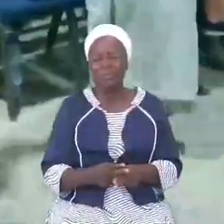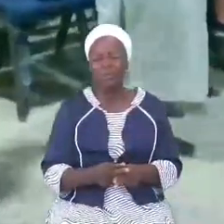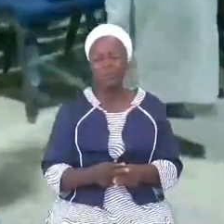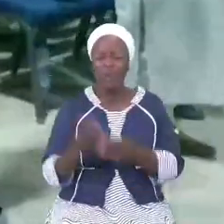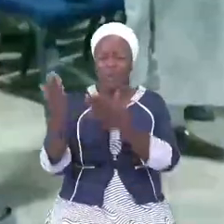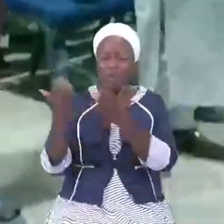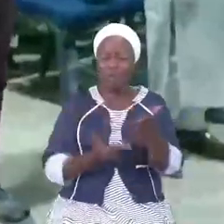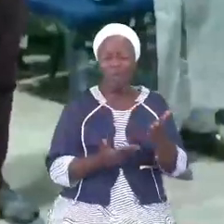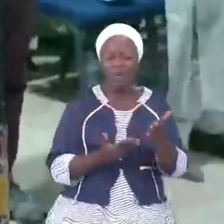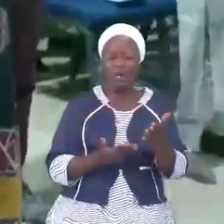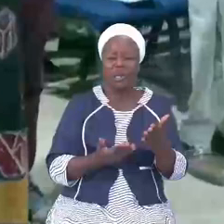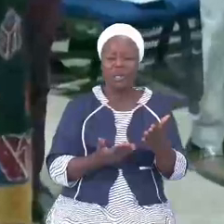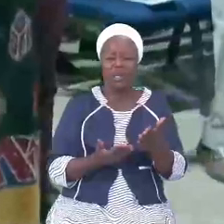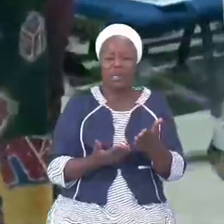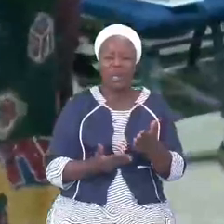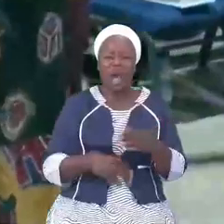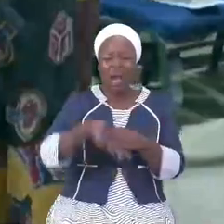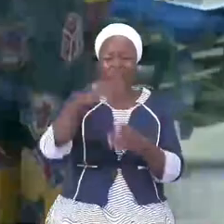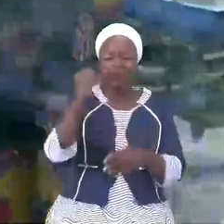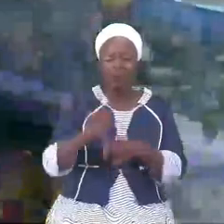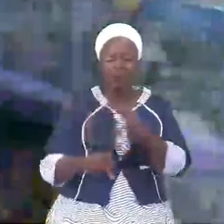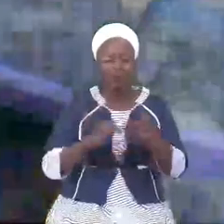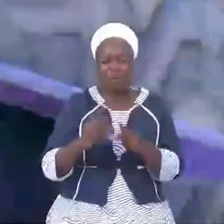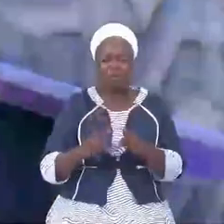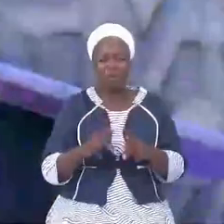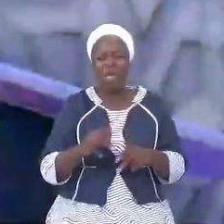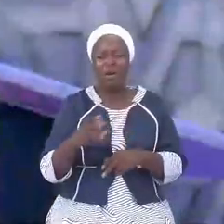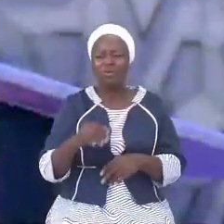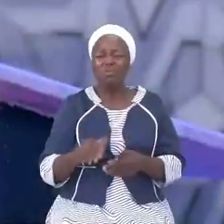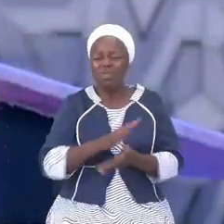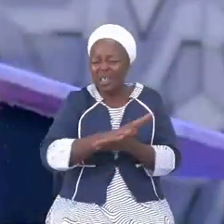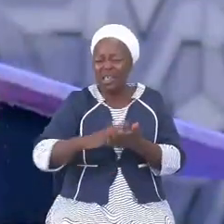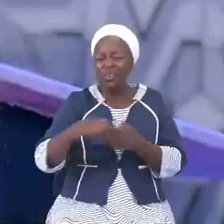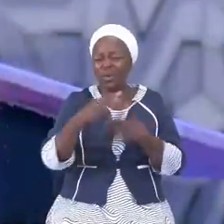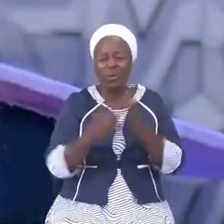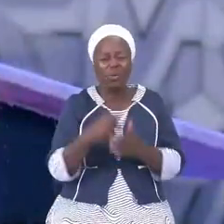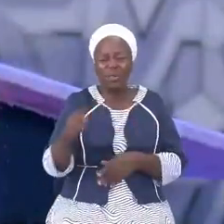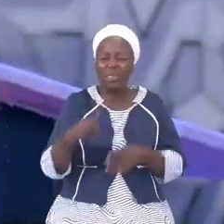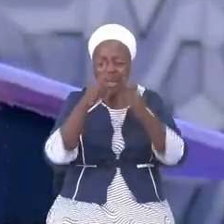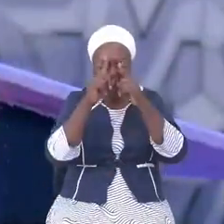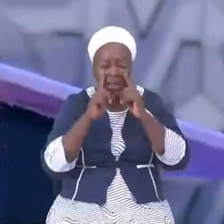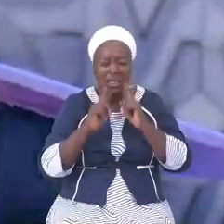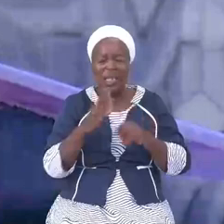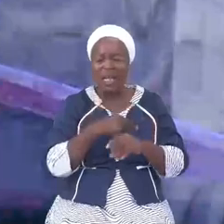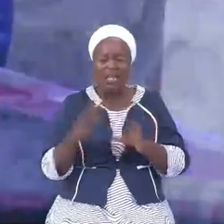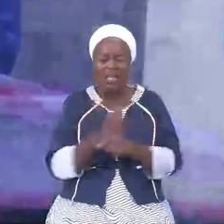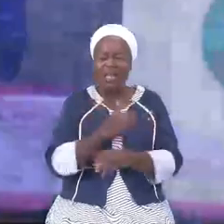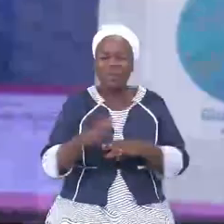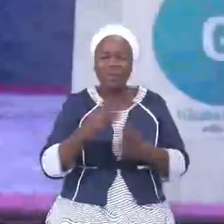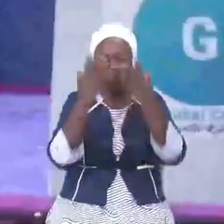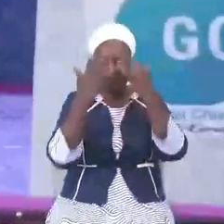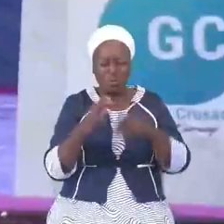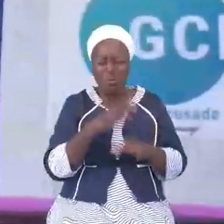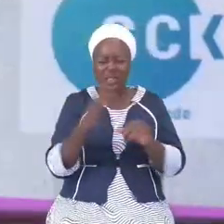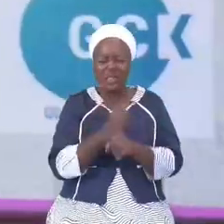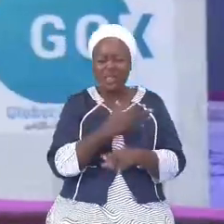Refais remonter ton peuple, efface les larmes, ôte le chagrin, ôte les souffrances, qui est